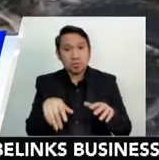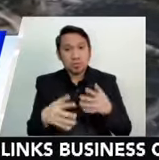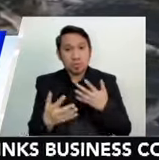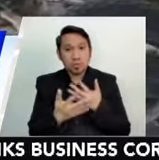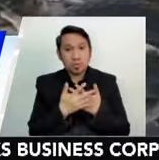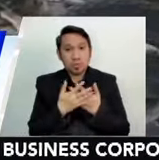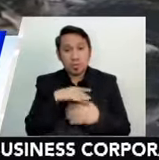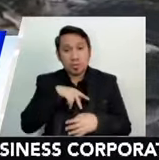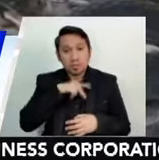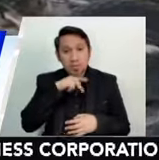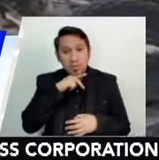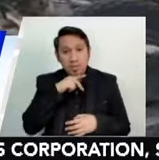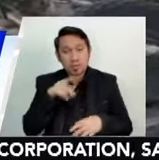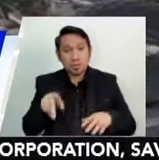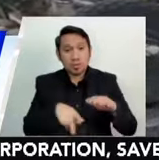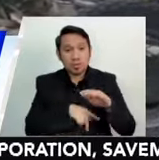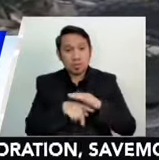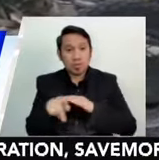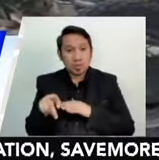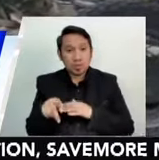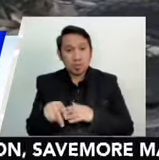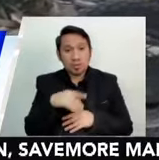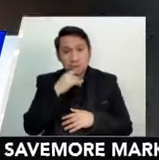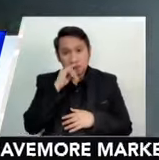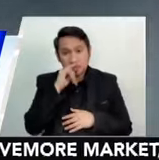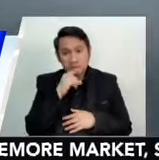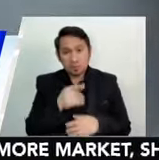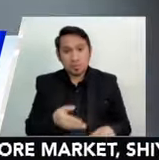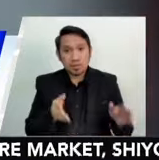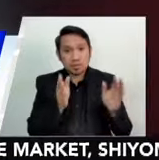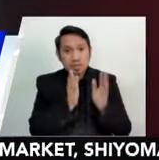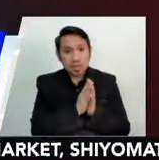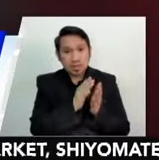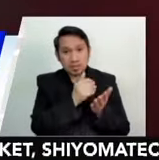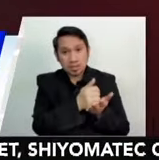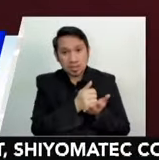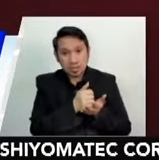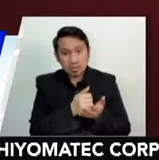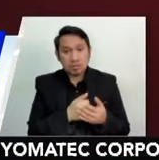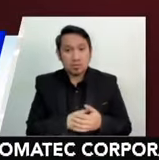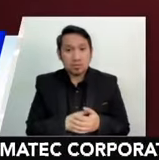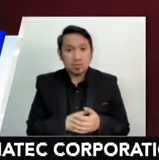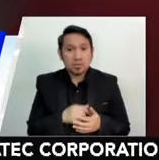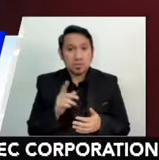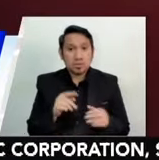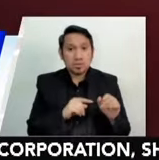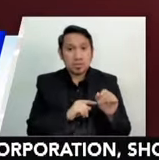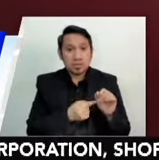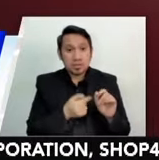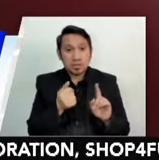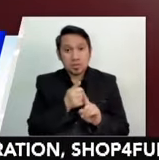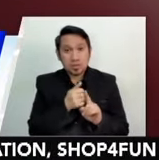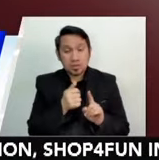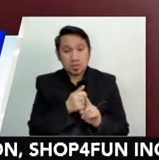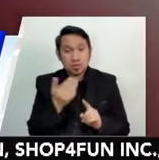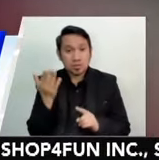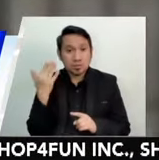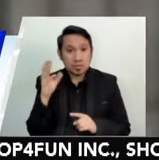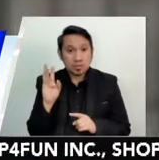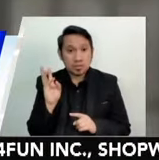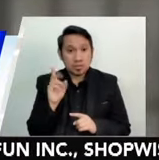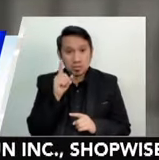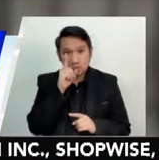ang bata at humingi ng tulong sa mag-asawang residente roon. Napagalamang sinimulang saktan ng bata noong siya'y 6 na taong gulang pa